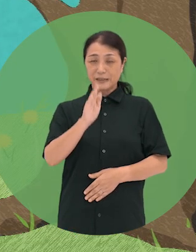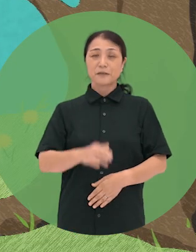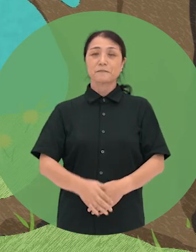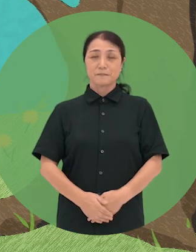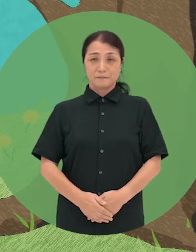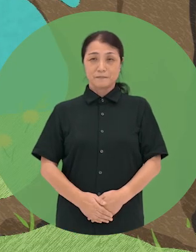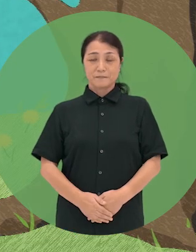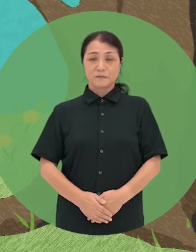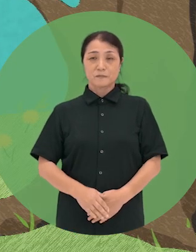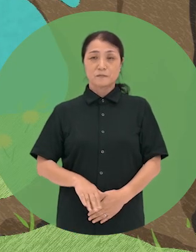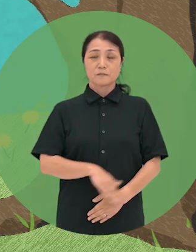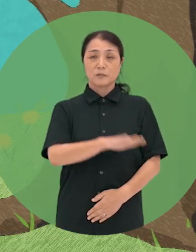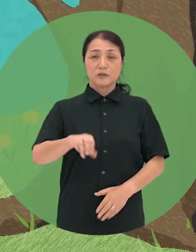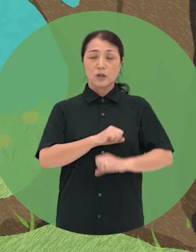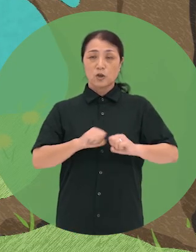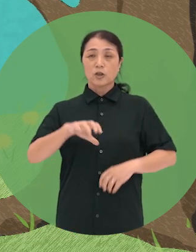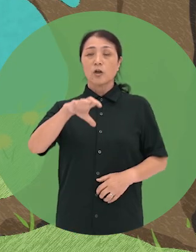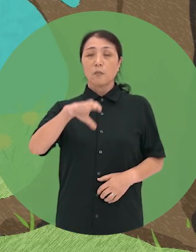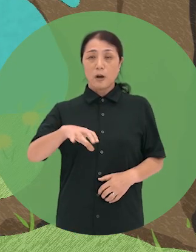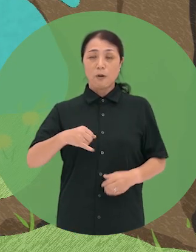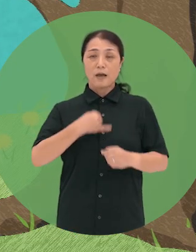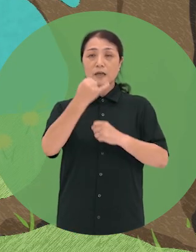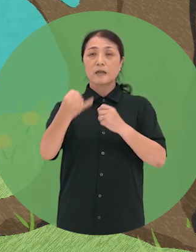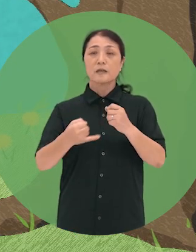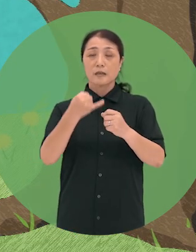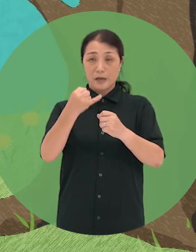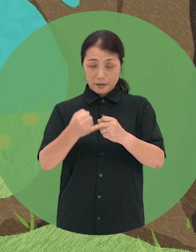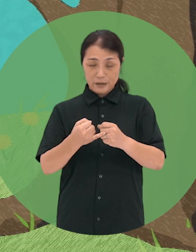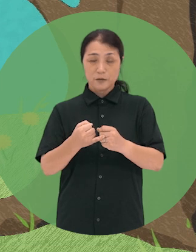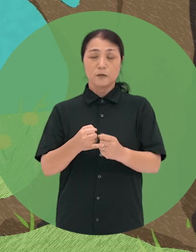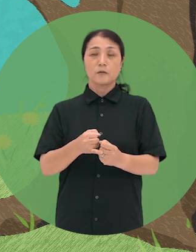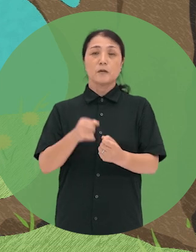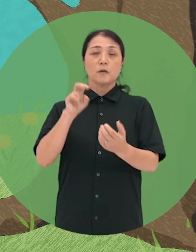この番組はインターネットでもご覧いただけます。 次